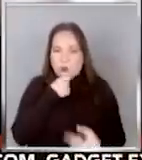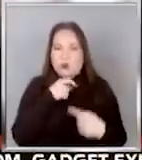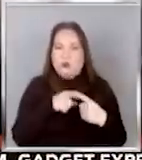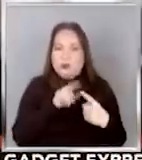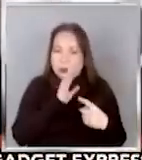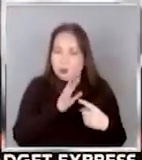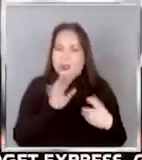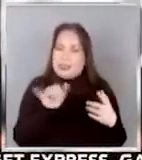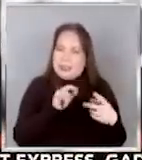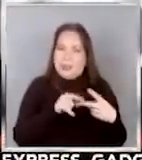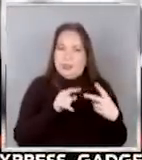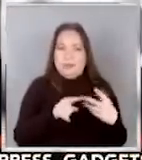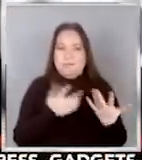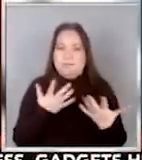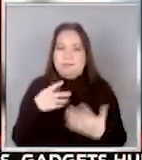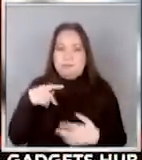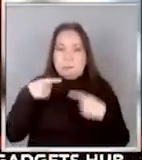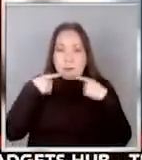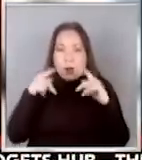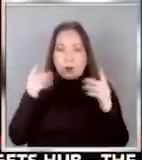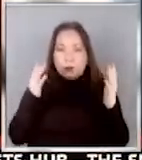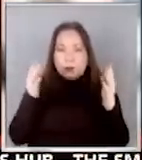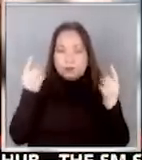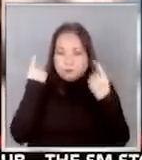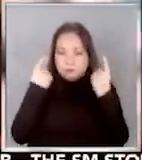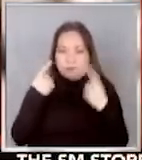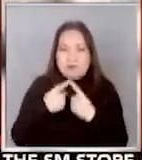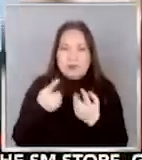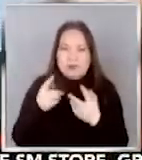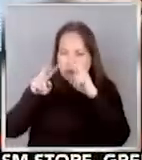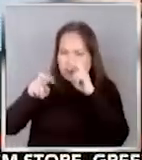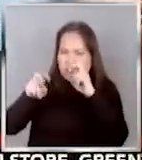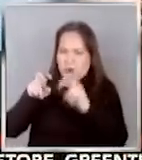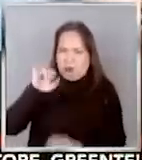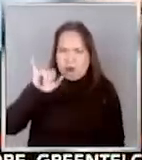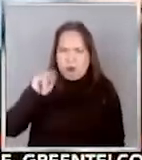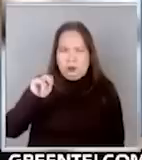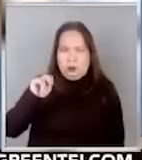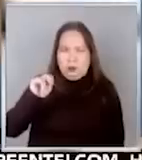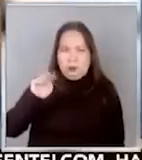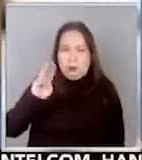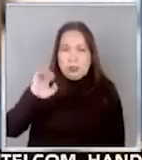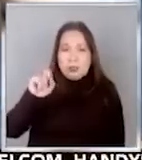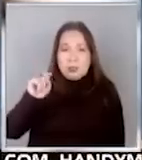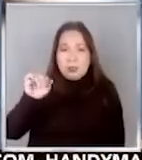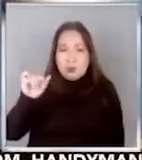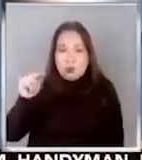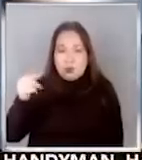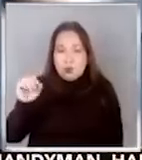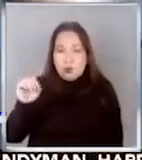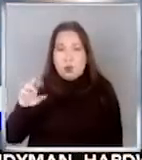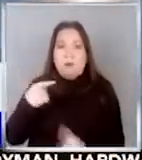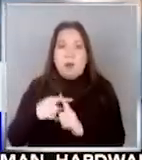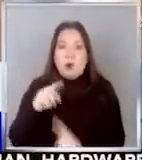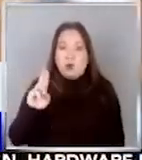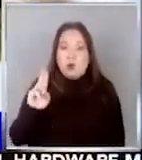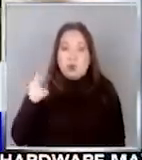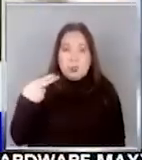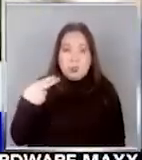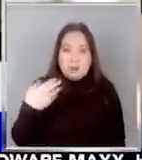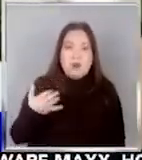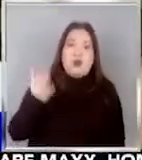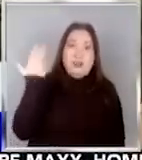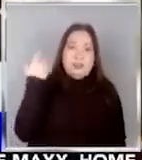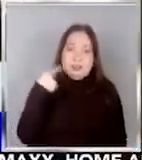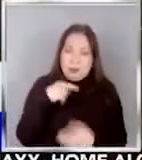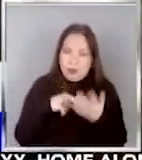Outstanding Public Affairs Show ang Investigador at Most Outstanding Morning Show ang Unang Hiri. Galing to sa mag-aaral eh. Kumbaga, sila yung